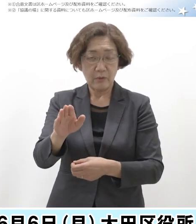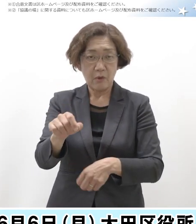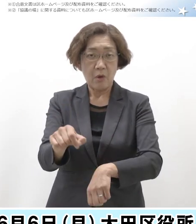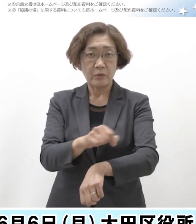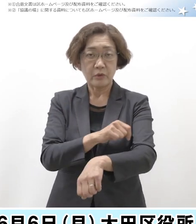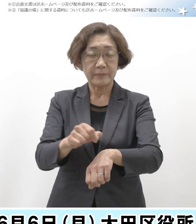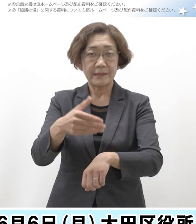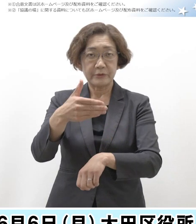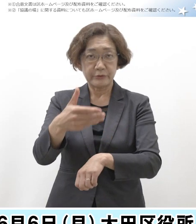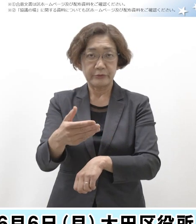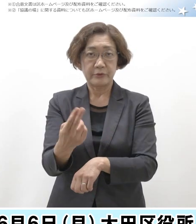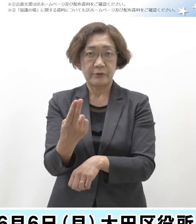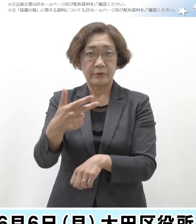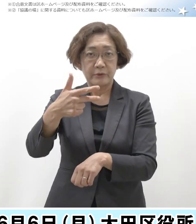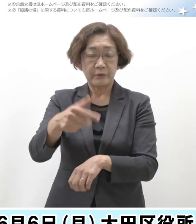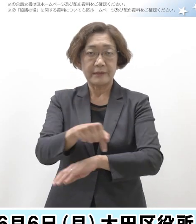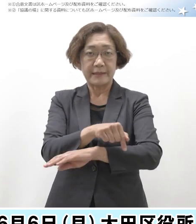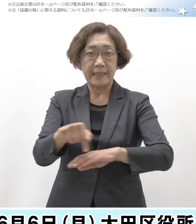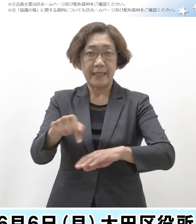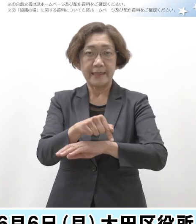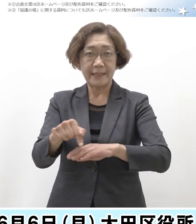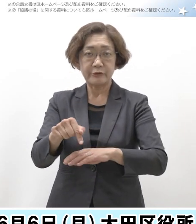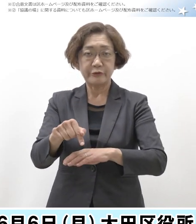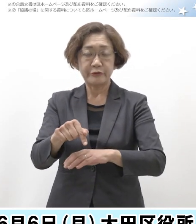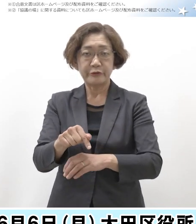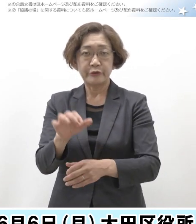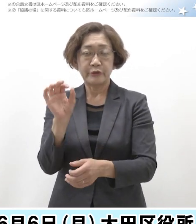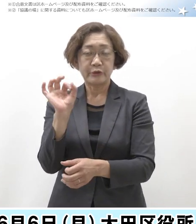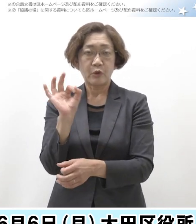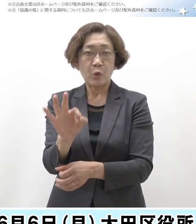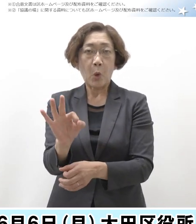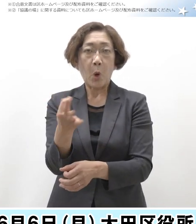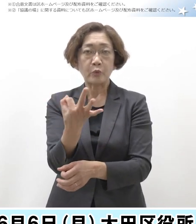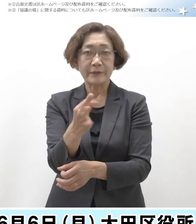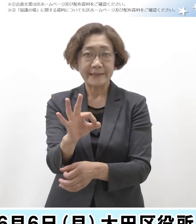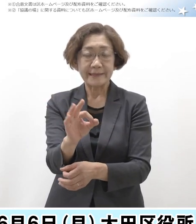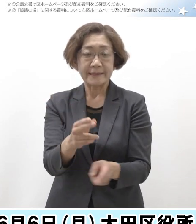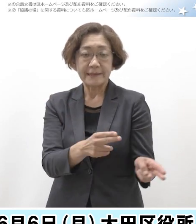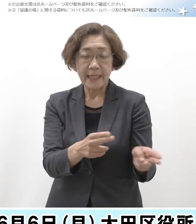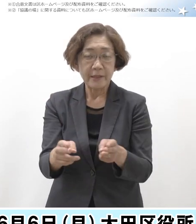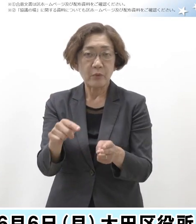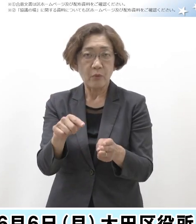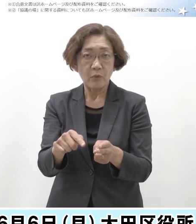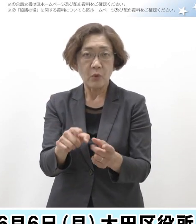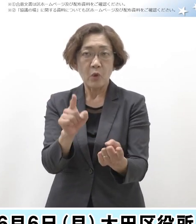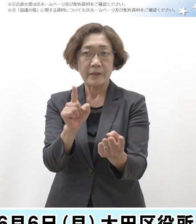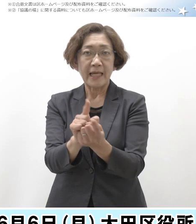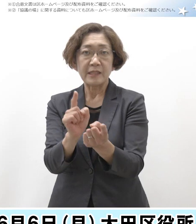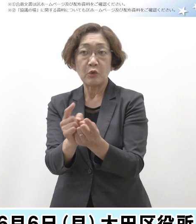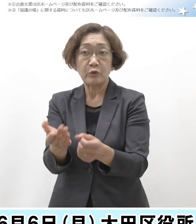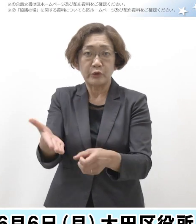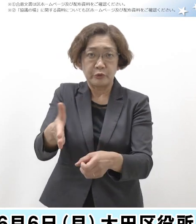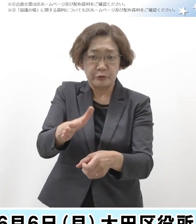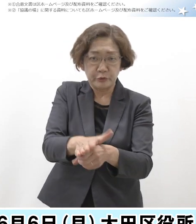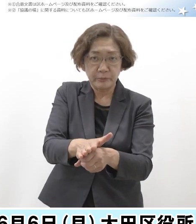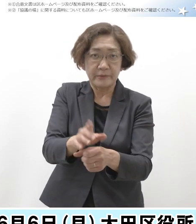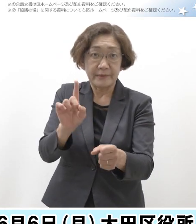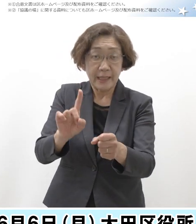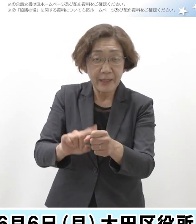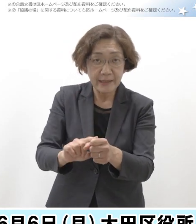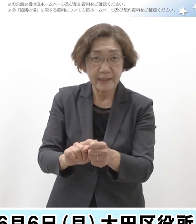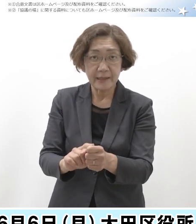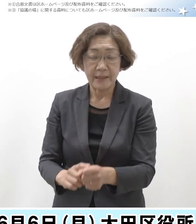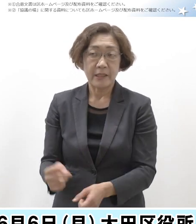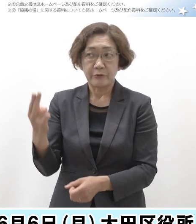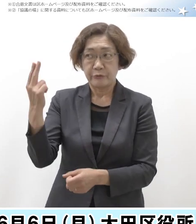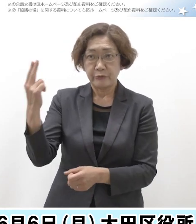市計画交付金制度の対象事業とすることができるよう、都と区は調整を行うこ